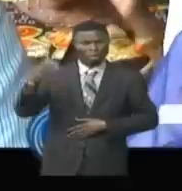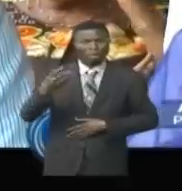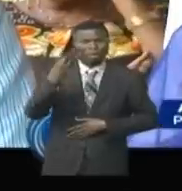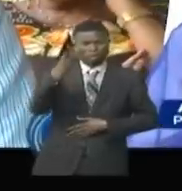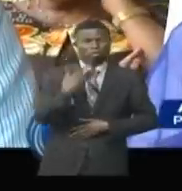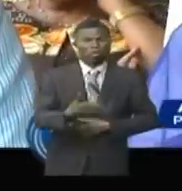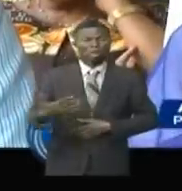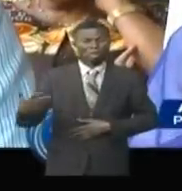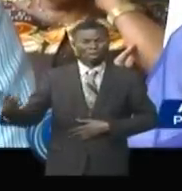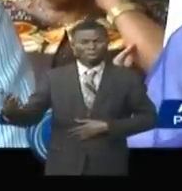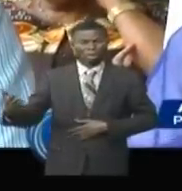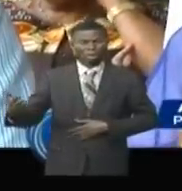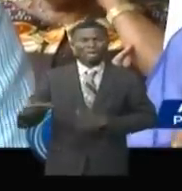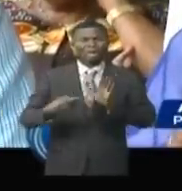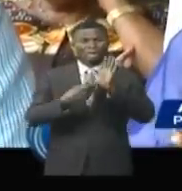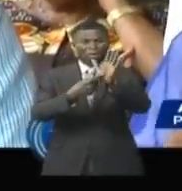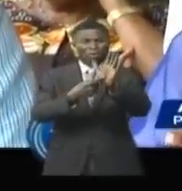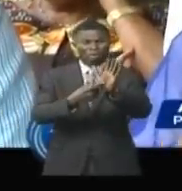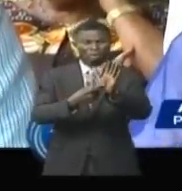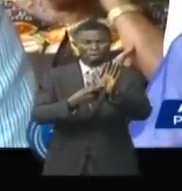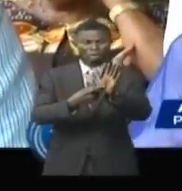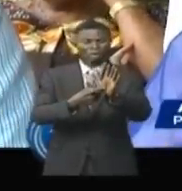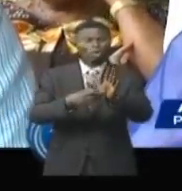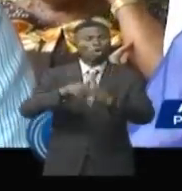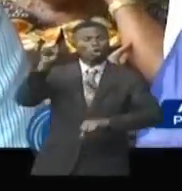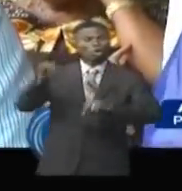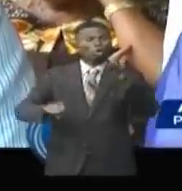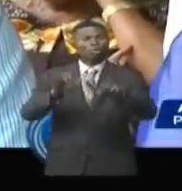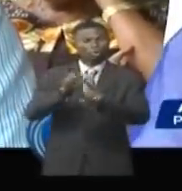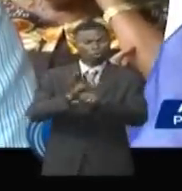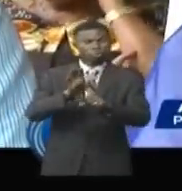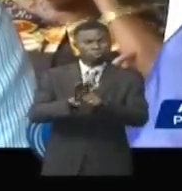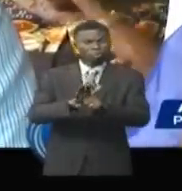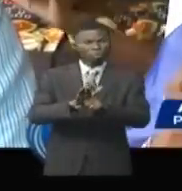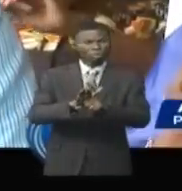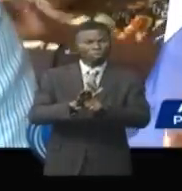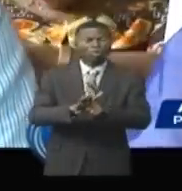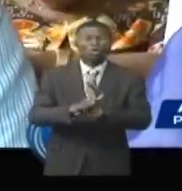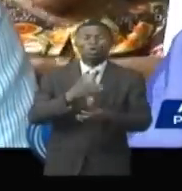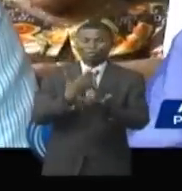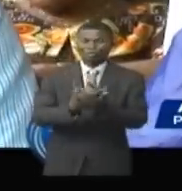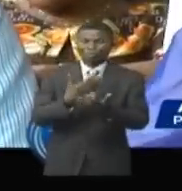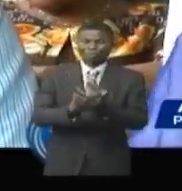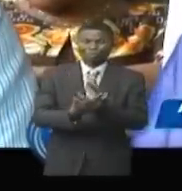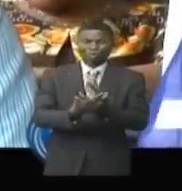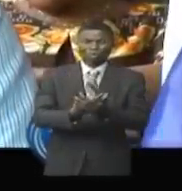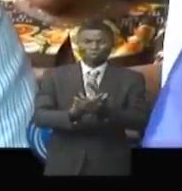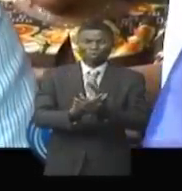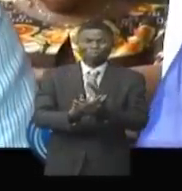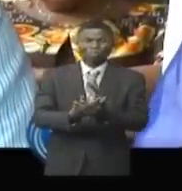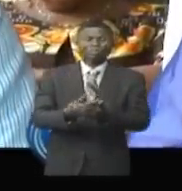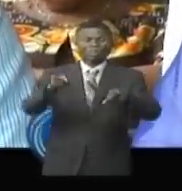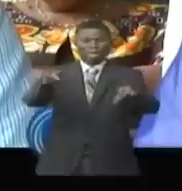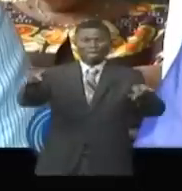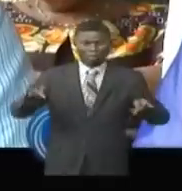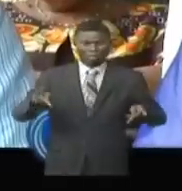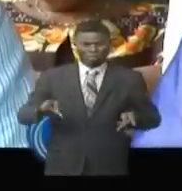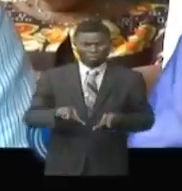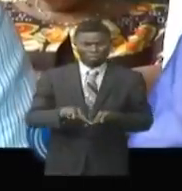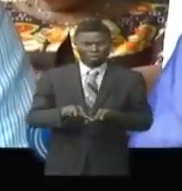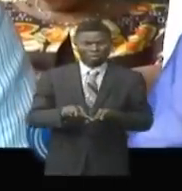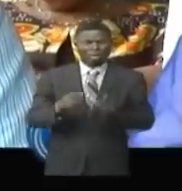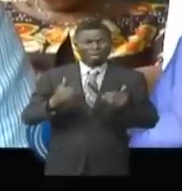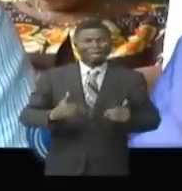éléments qui attestent incontestablement et sans équivoque aucun que la dite parcelle est la